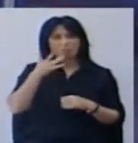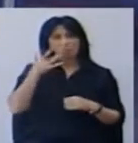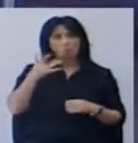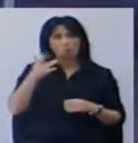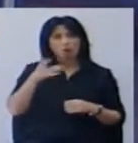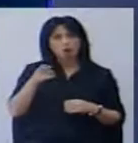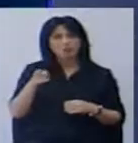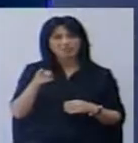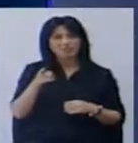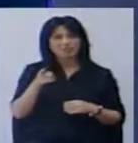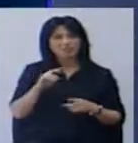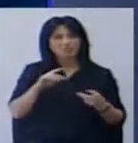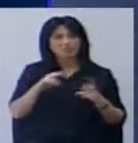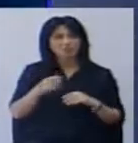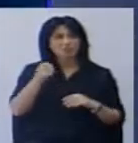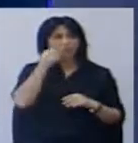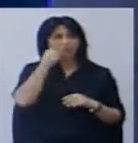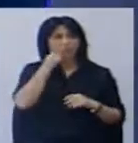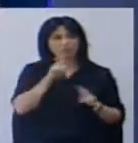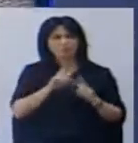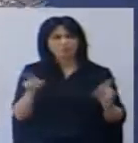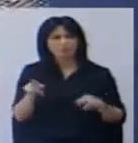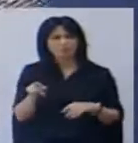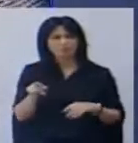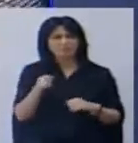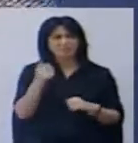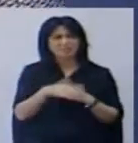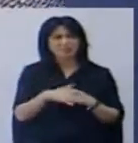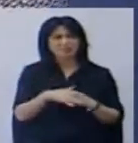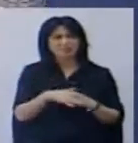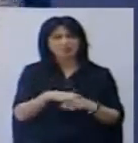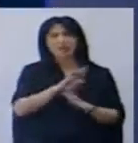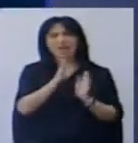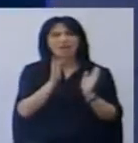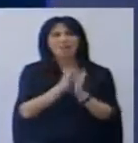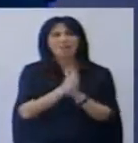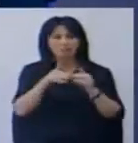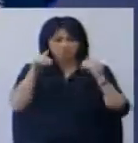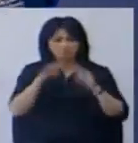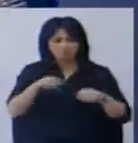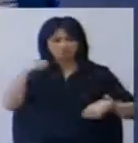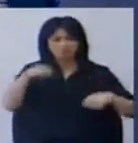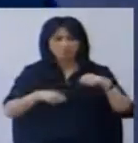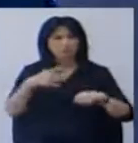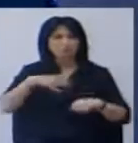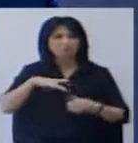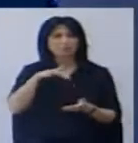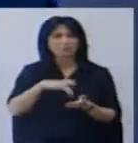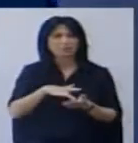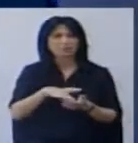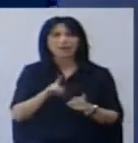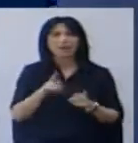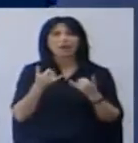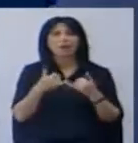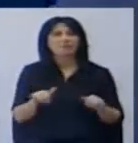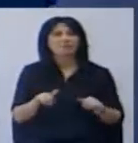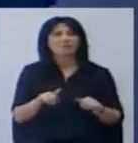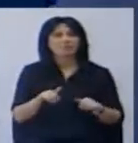პოლიტიკურმა ჩაანაცვლა მოსკოვური ტიპი ცენტრი. ანუ ყველაფერი წდება. თბილისში მე გიგვიკვირს რატოა ეს